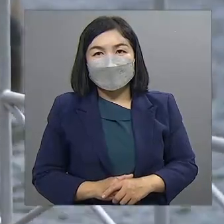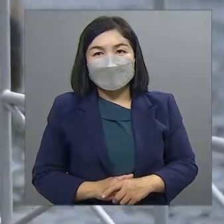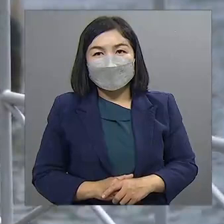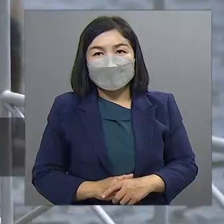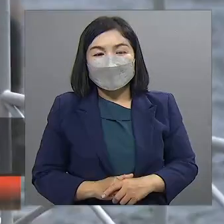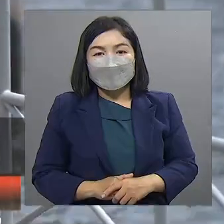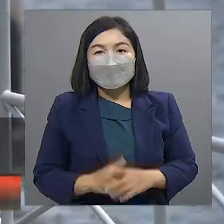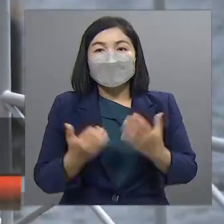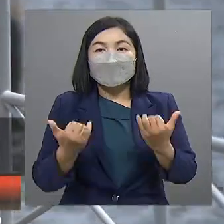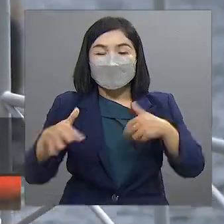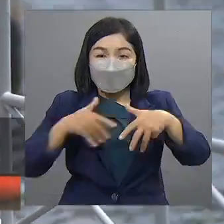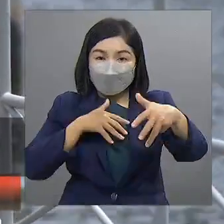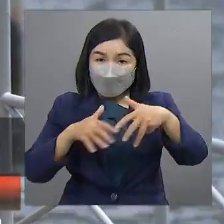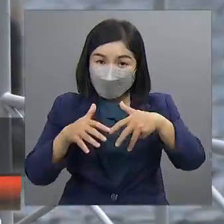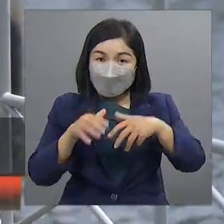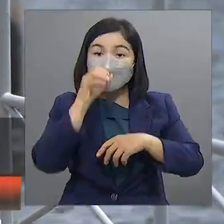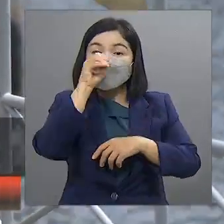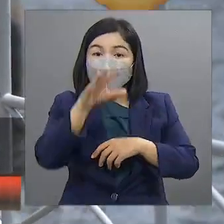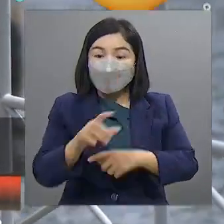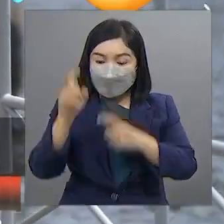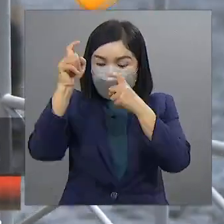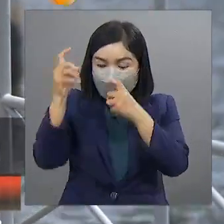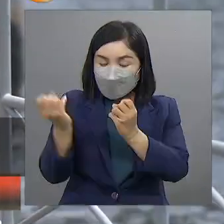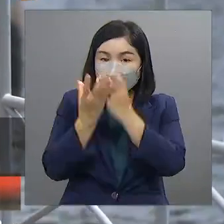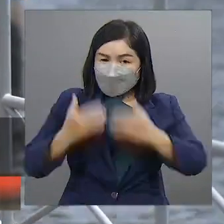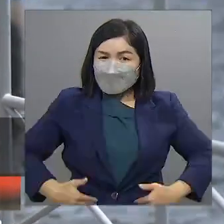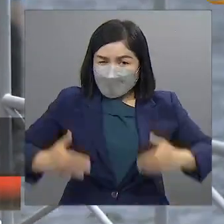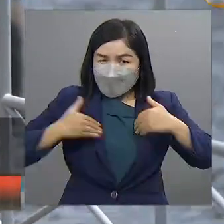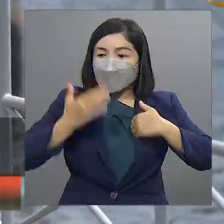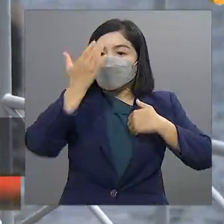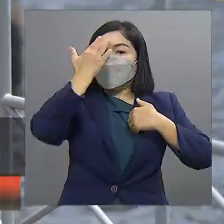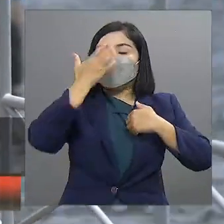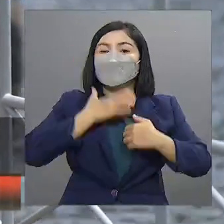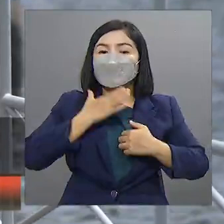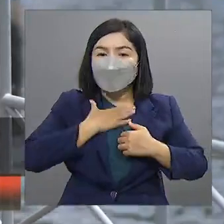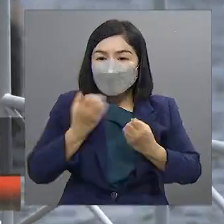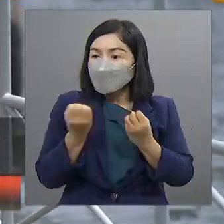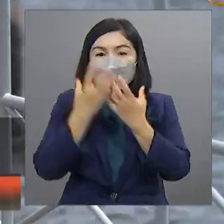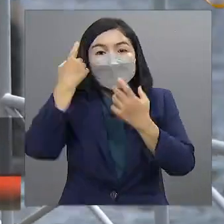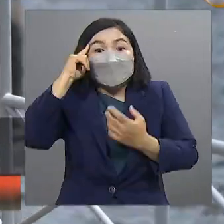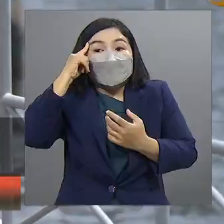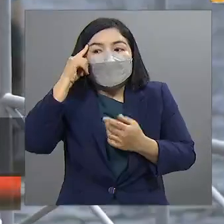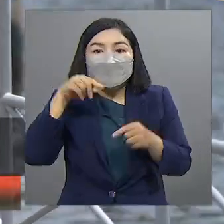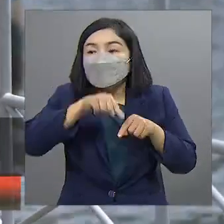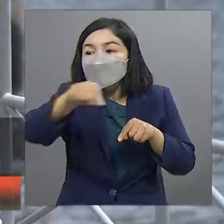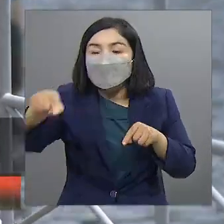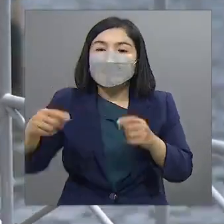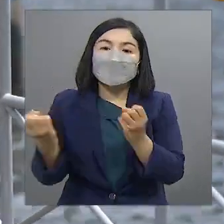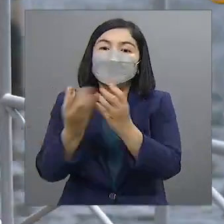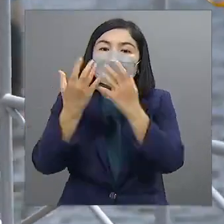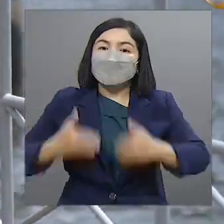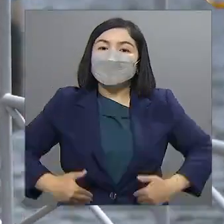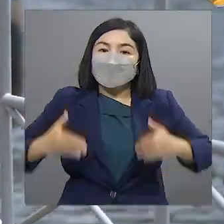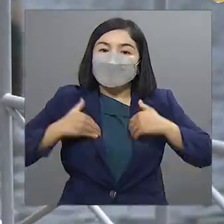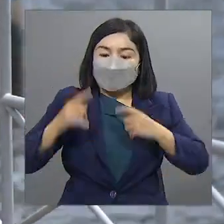ต้องบอกว่าภัยนั้นใกล้ตัวกว่าที่เราคิดนะคะและภัยเกิดขึ้นได้ทุกที่ทุกเวลาค่ะดังนั้นความรู้จึงเป็นสิ่งที่สำคั